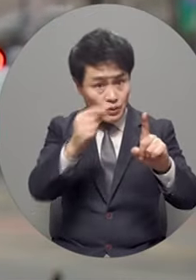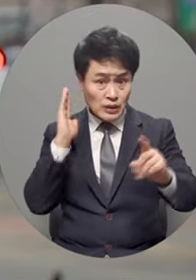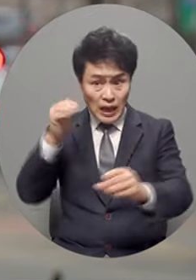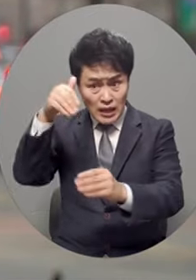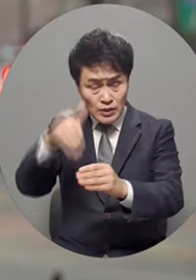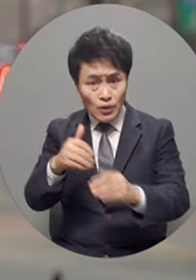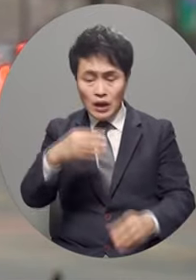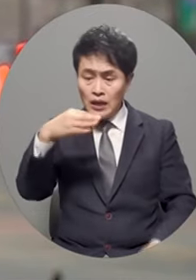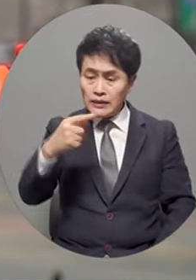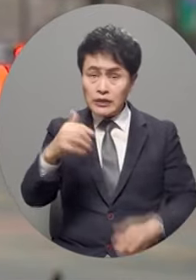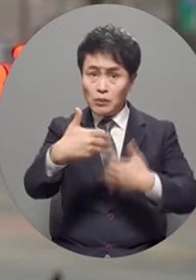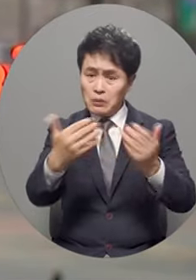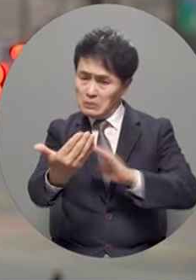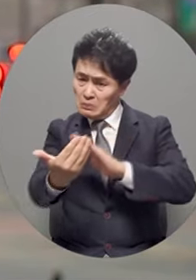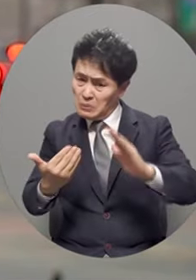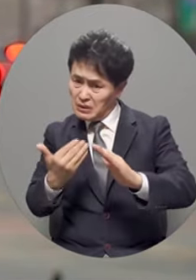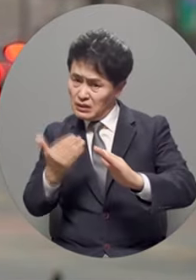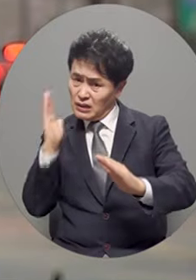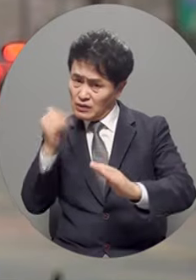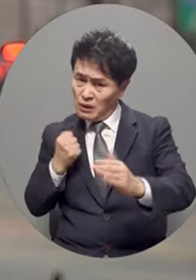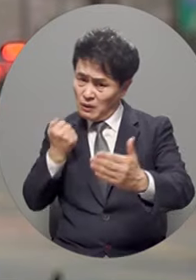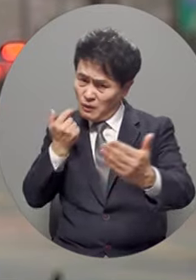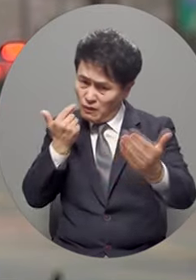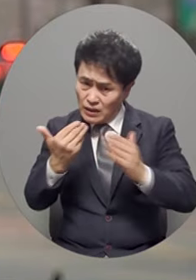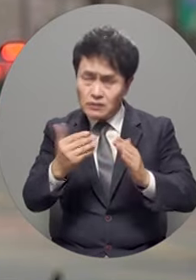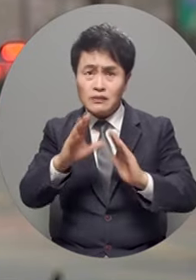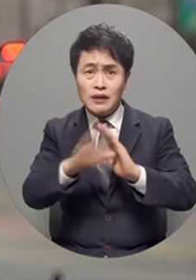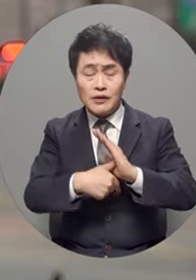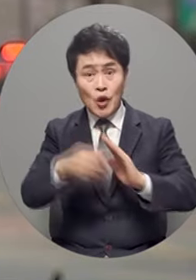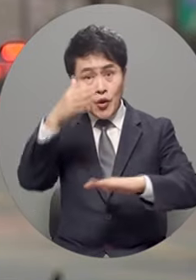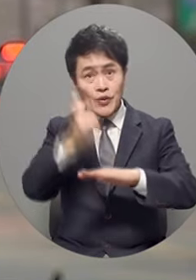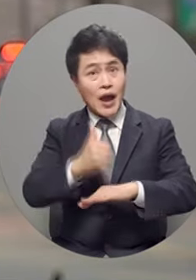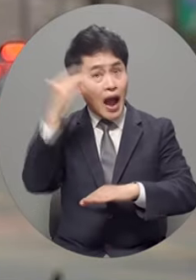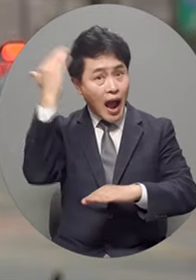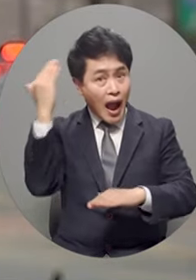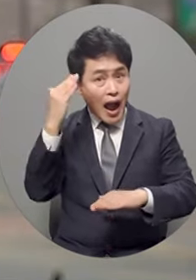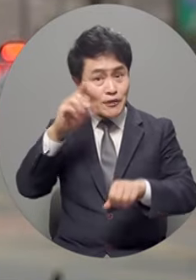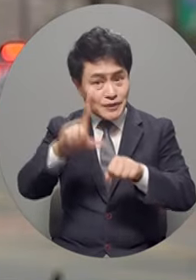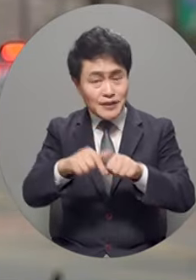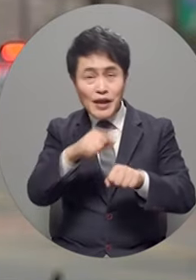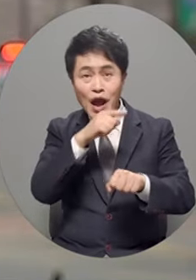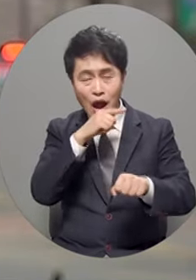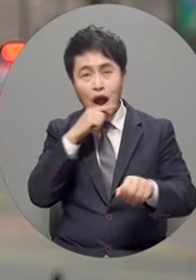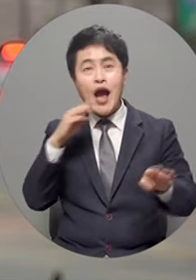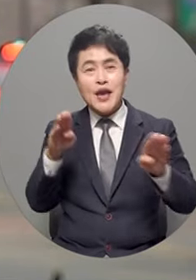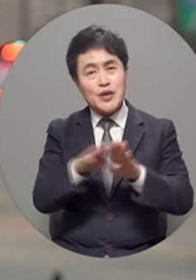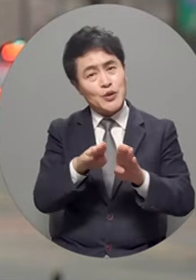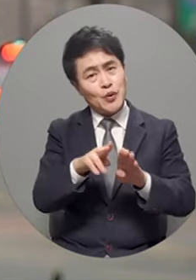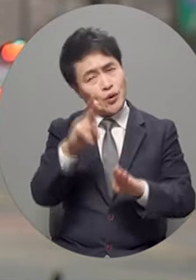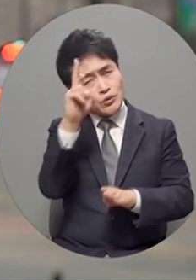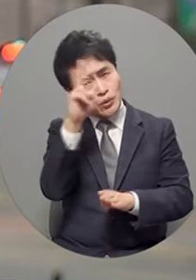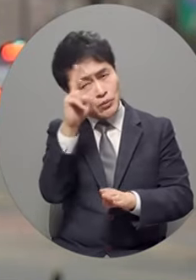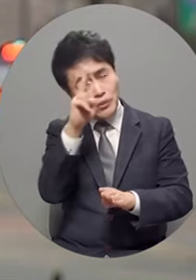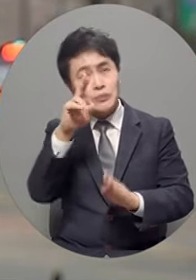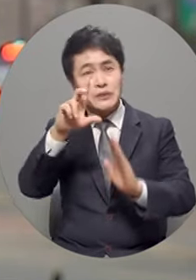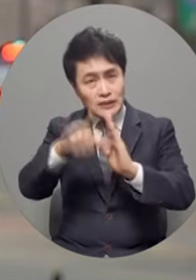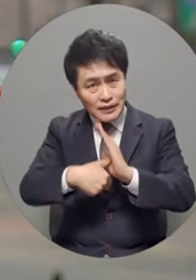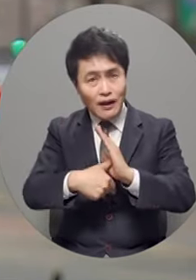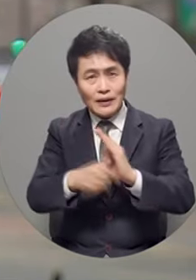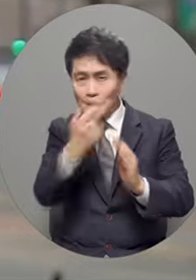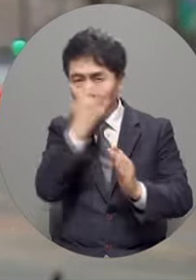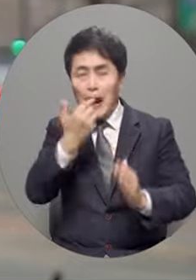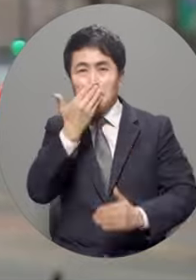대통령의 대관식이 될 수 있을지 결과는 한국 시간으로 일요일 점심쯤엔 확인할 수 있을 것으로 예상됩니다. 워싱턴에서